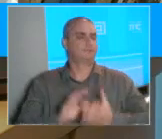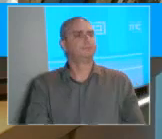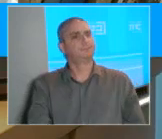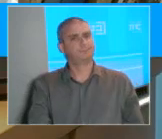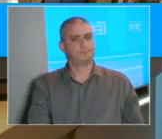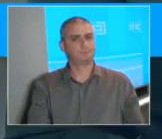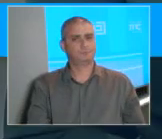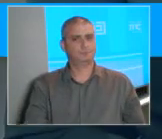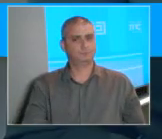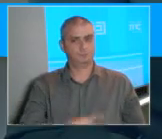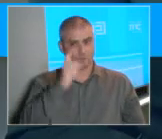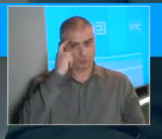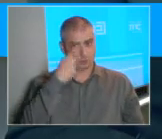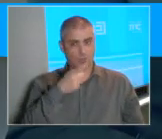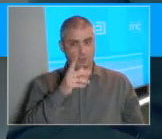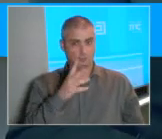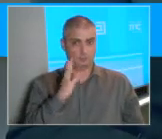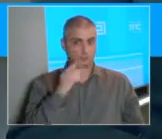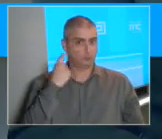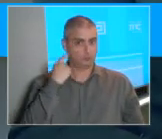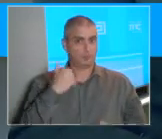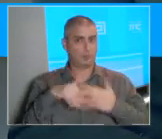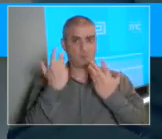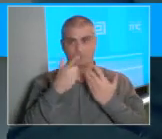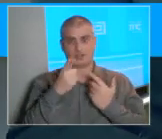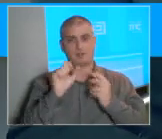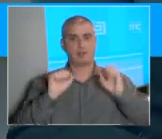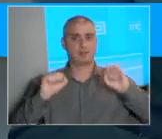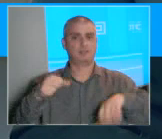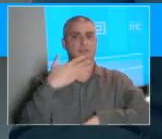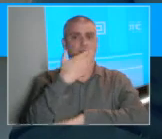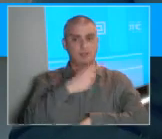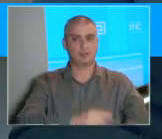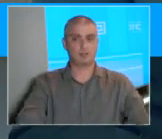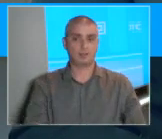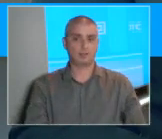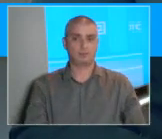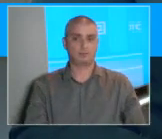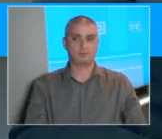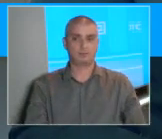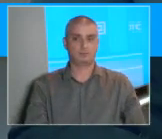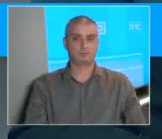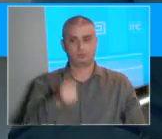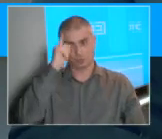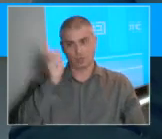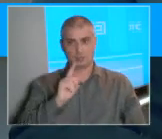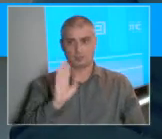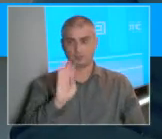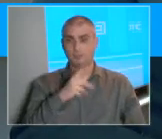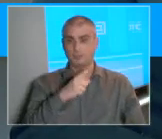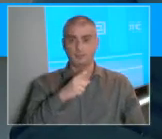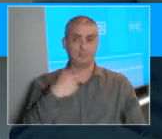השר אקוניס, אתה מודאג ממה ששומעים הבוקר מצד נשיא המדינה? שהוא לא היה ער לזה